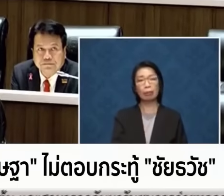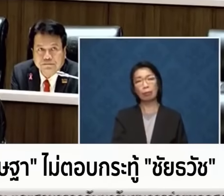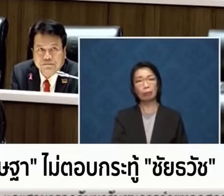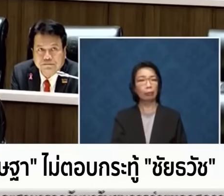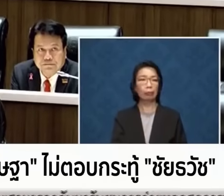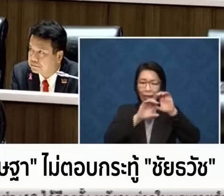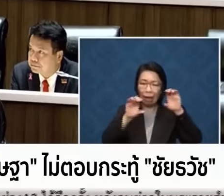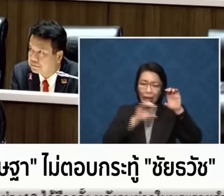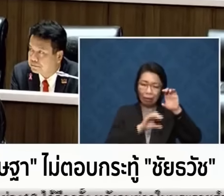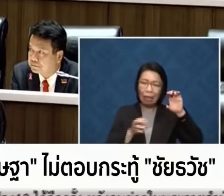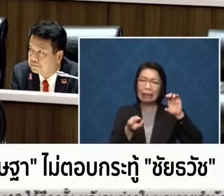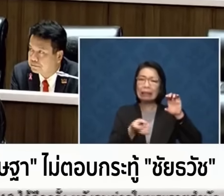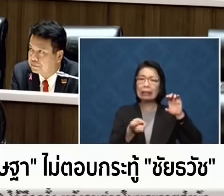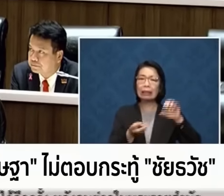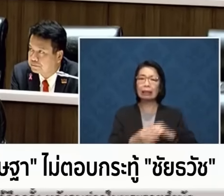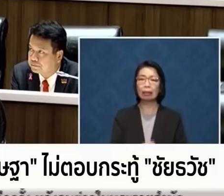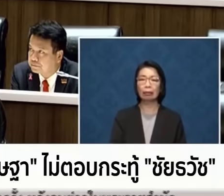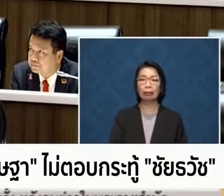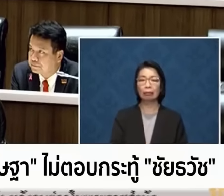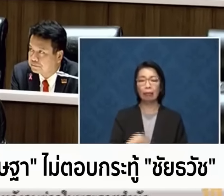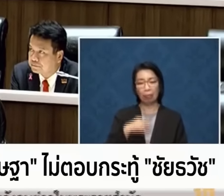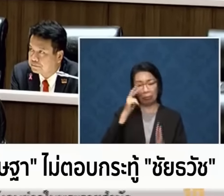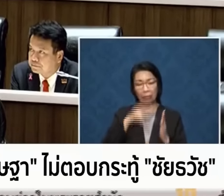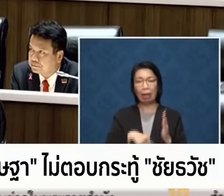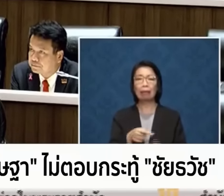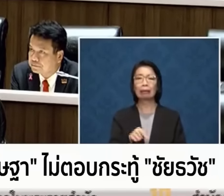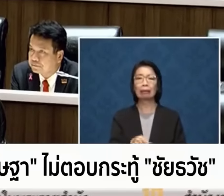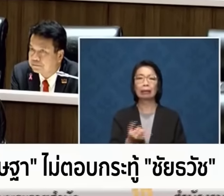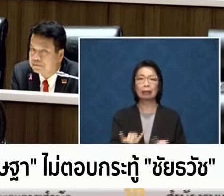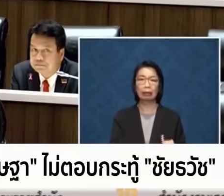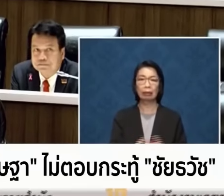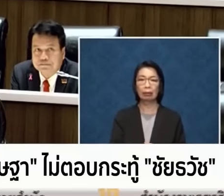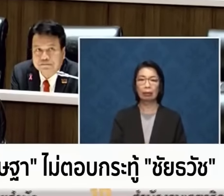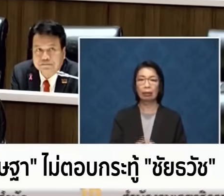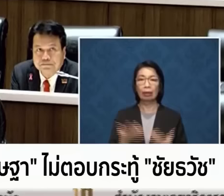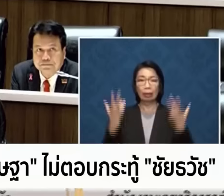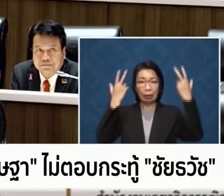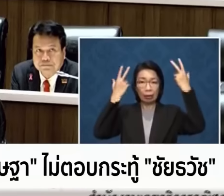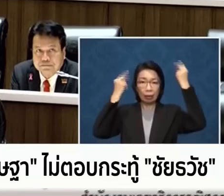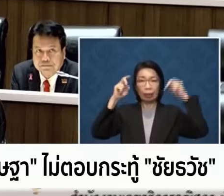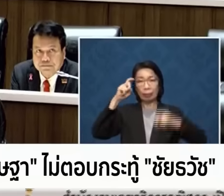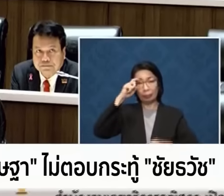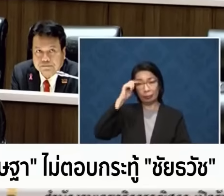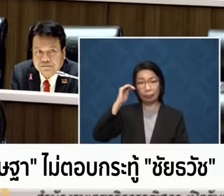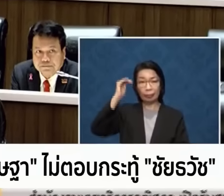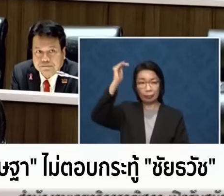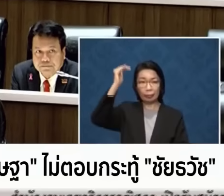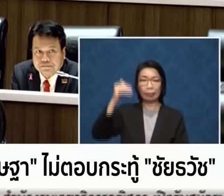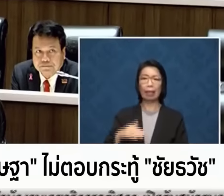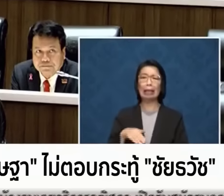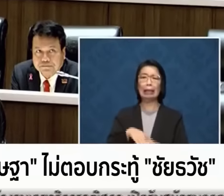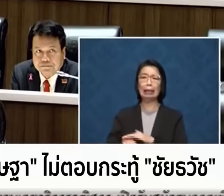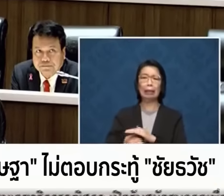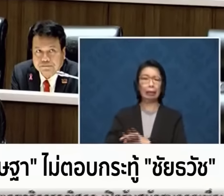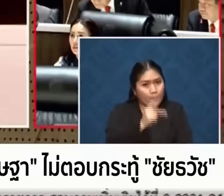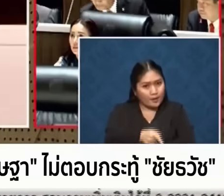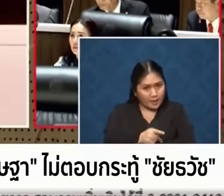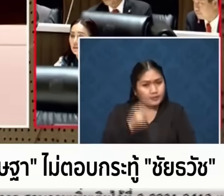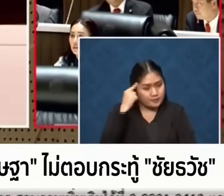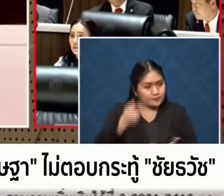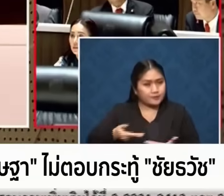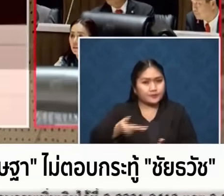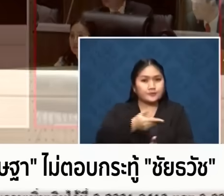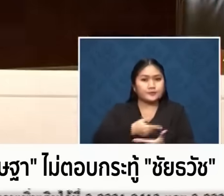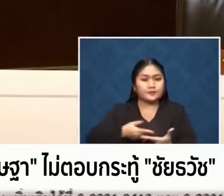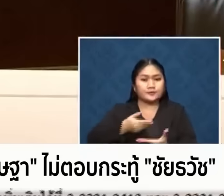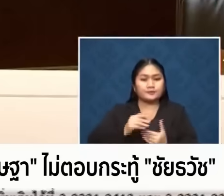บังคับข้อ 151คำพูดเมื่อสักครู่นี้นะครับท่านนายกรัฐมนตรีเศรษฐาทวีศิลป์พวกผมไม่หนีครับพผมมาจากประชา